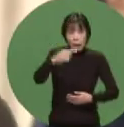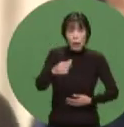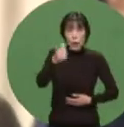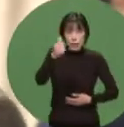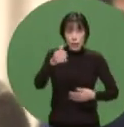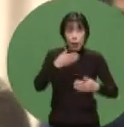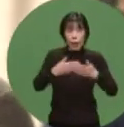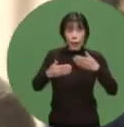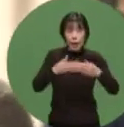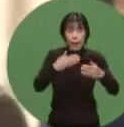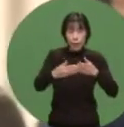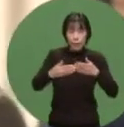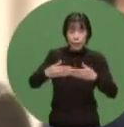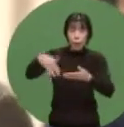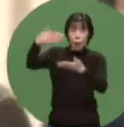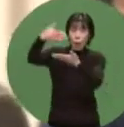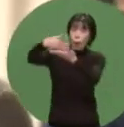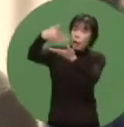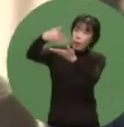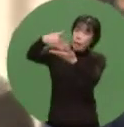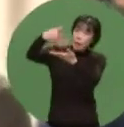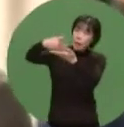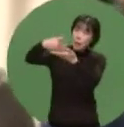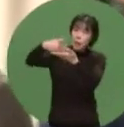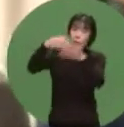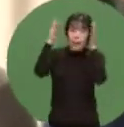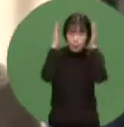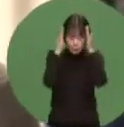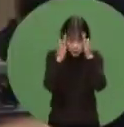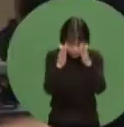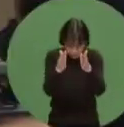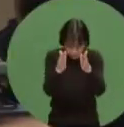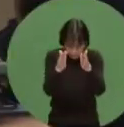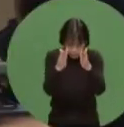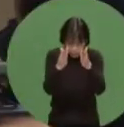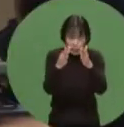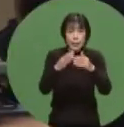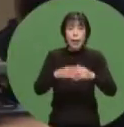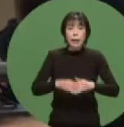に熱心に耳を傾けていました。